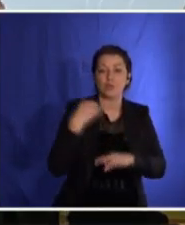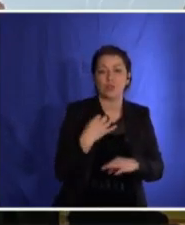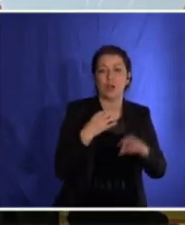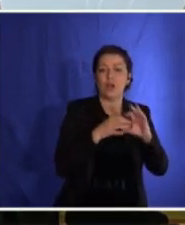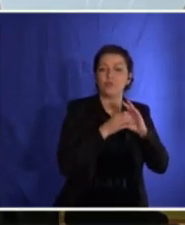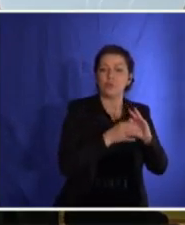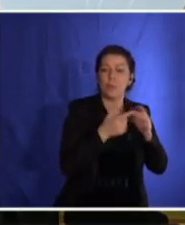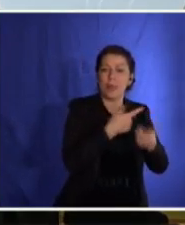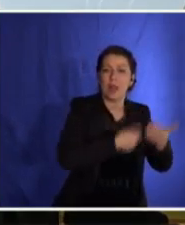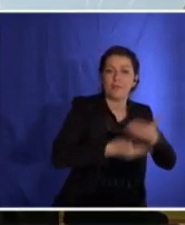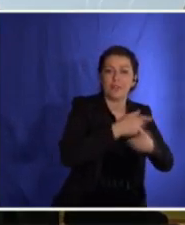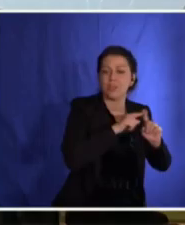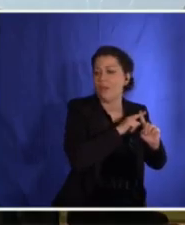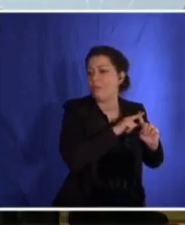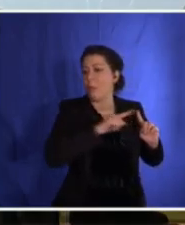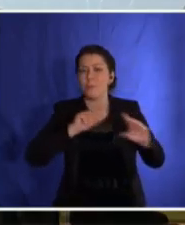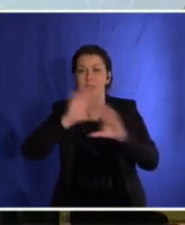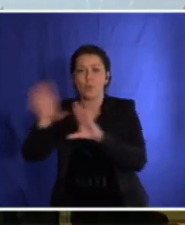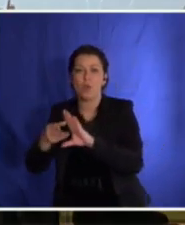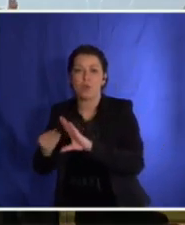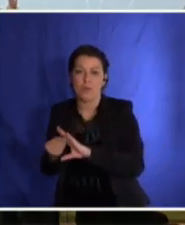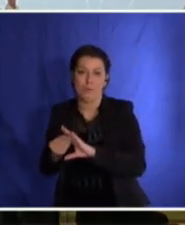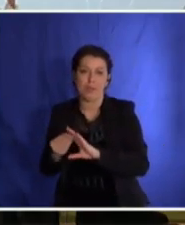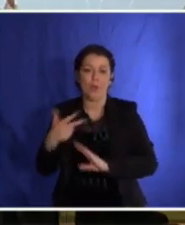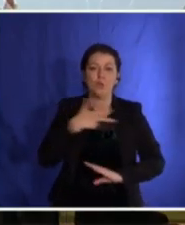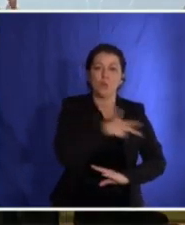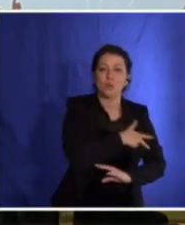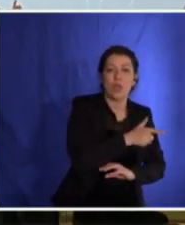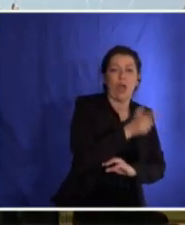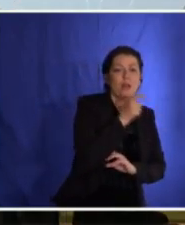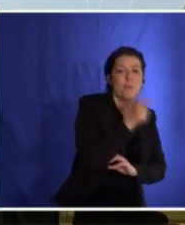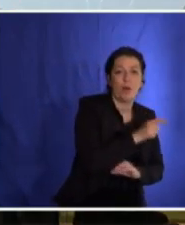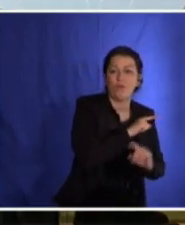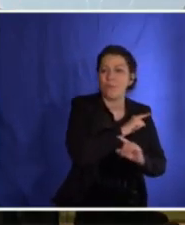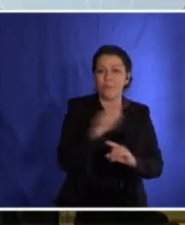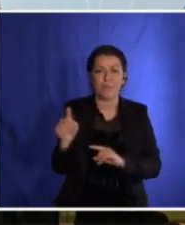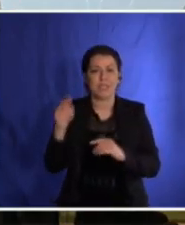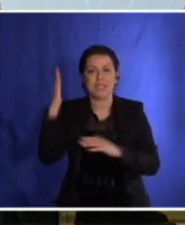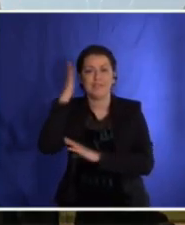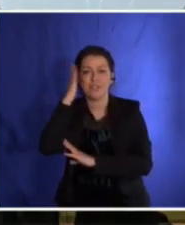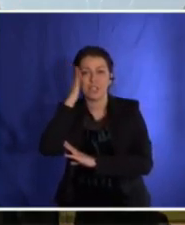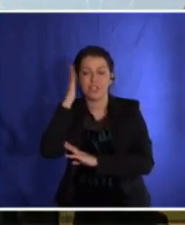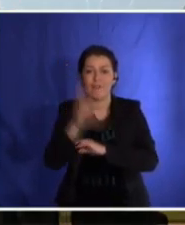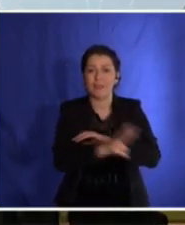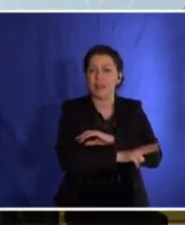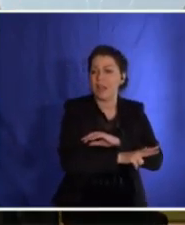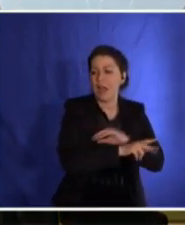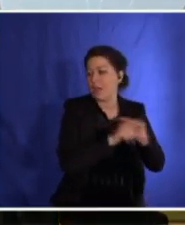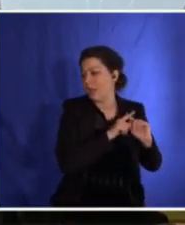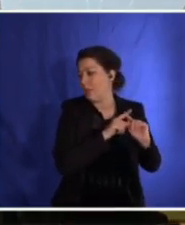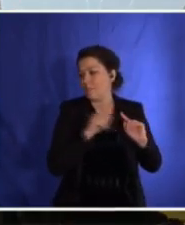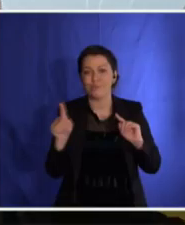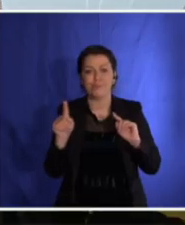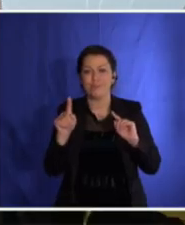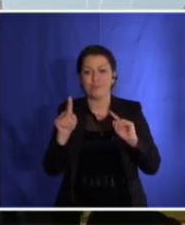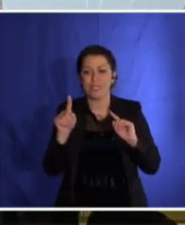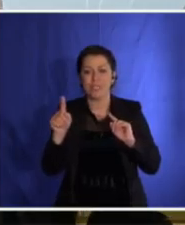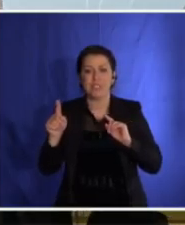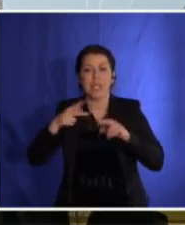hin zu den Unternehmen, von den Sozialberufen bis hin zur Wissenschaft, von den Lehrlingen bis hin zu